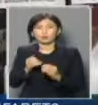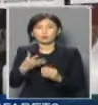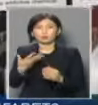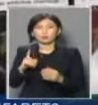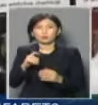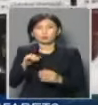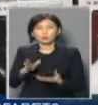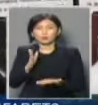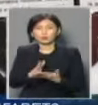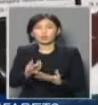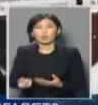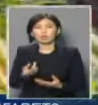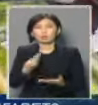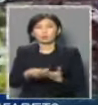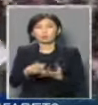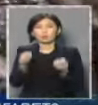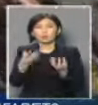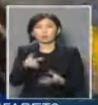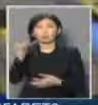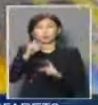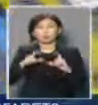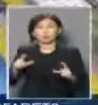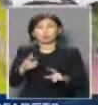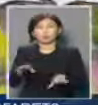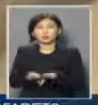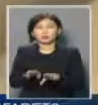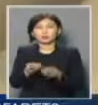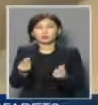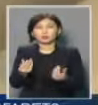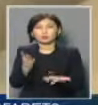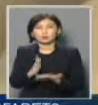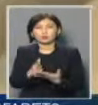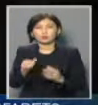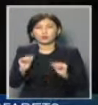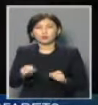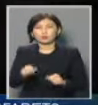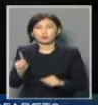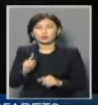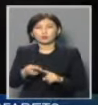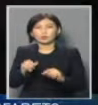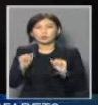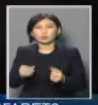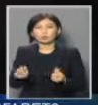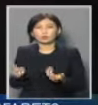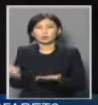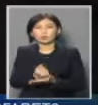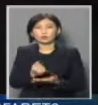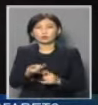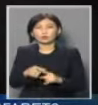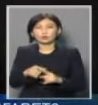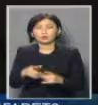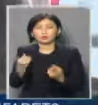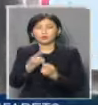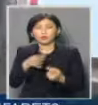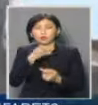100 тысяч. Откуда в кармане у обычного школьника такие деньги? Возможно, что они могут собрать сумму